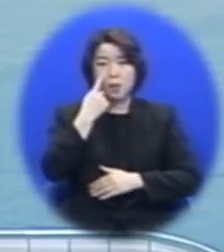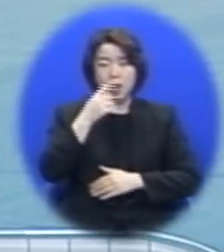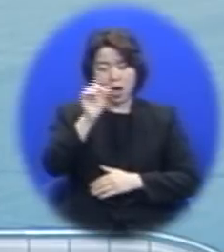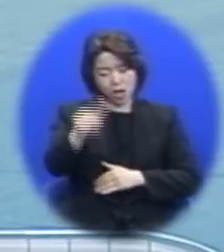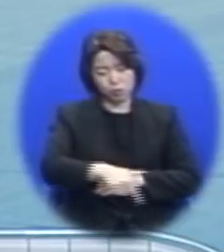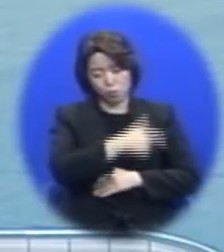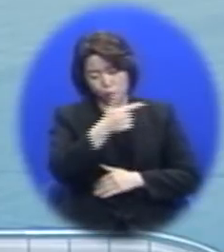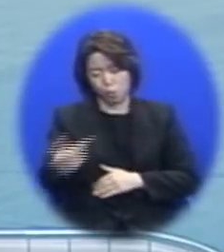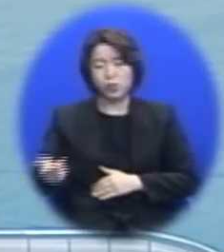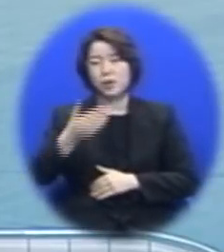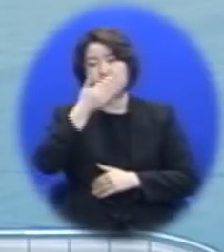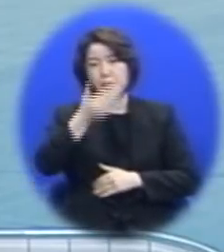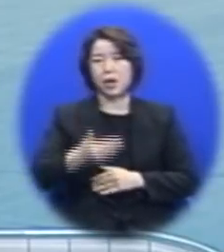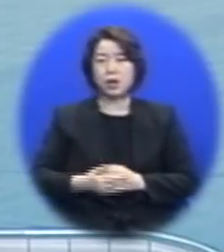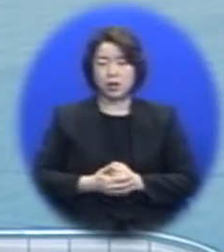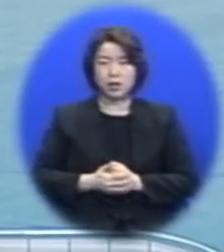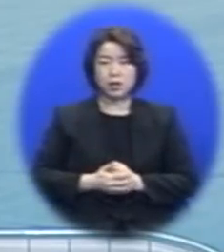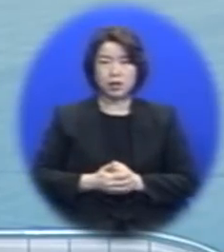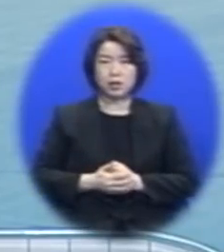해요.